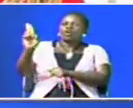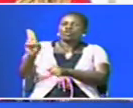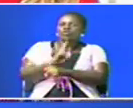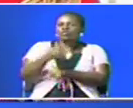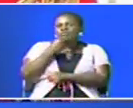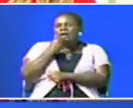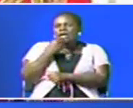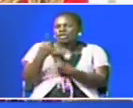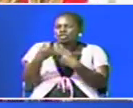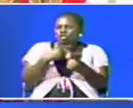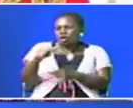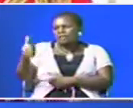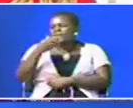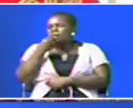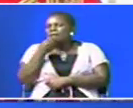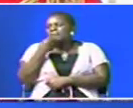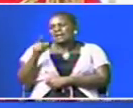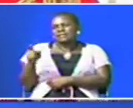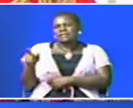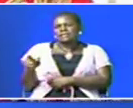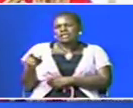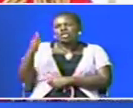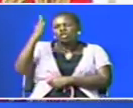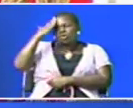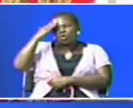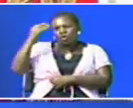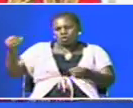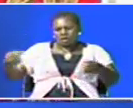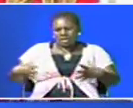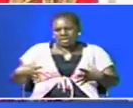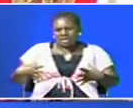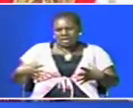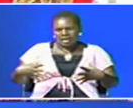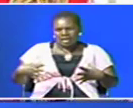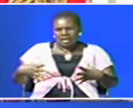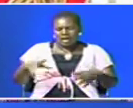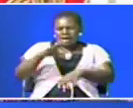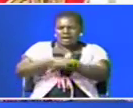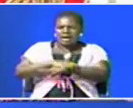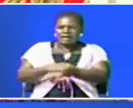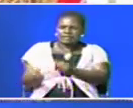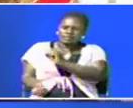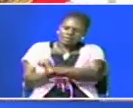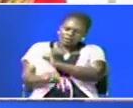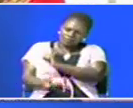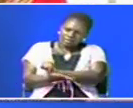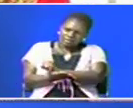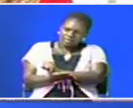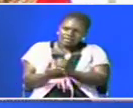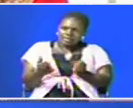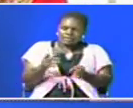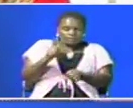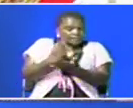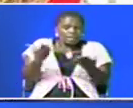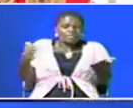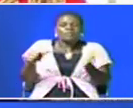baba akamuongelesha huyu baba. Hasa huyu baba angejua kabisa, angeanza kutafuta shauri, jamani twendeni pale. Kuna kitu ambacho si